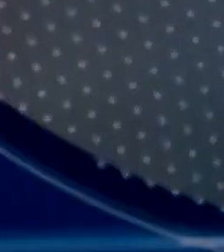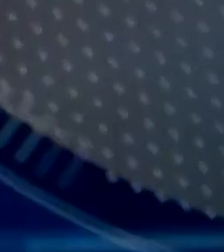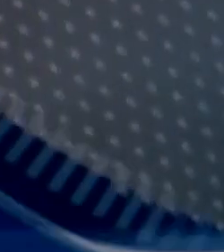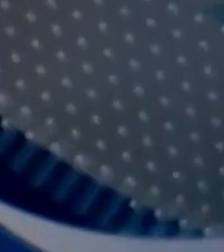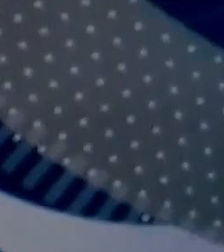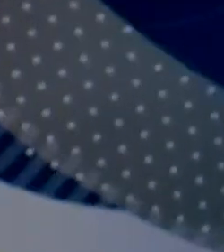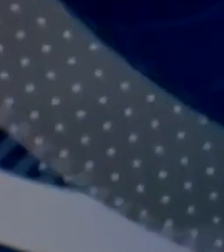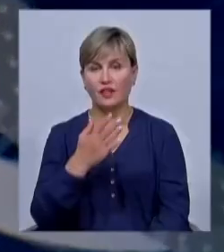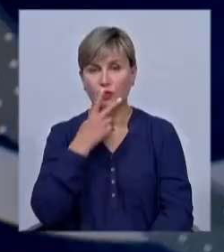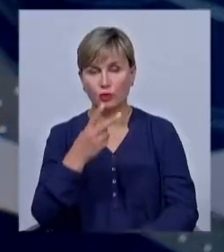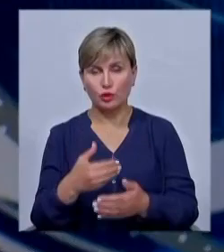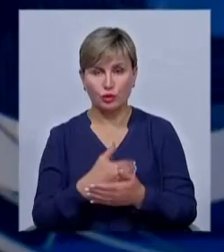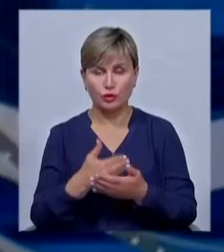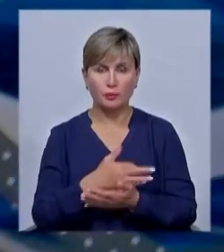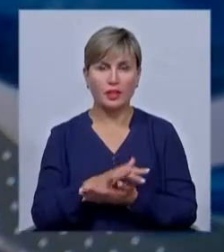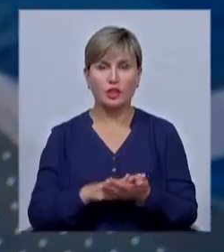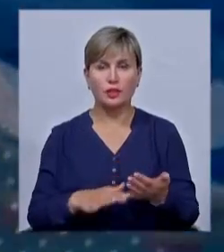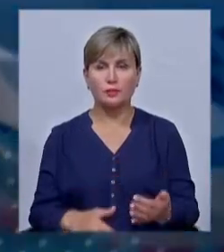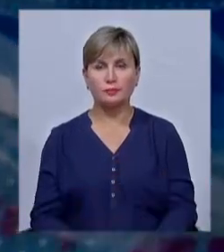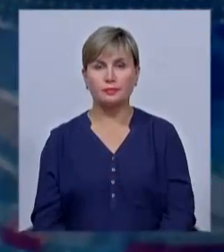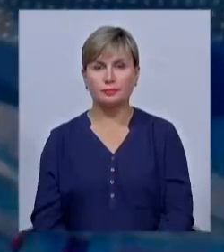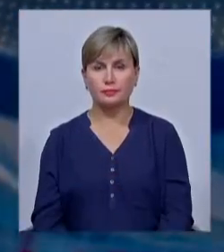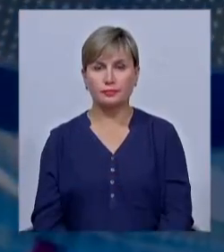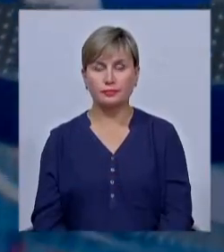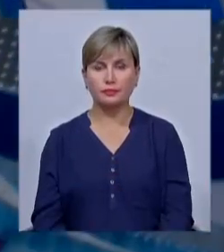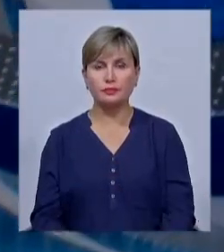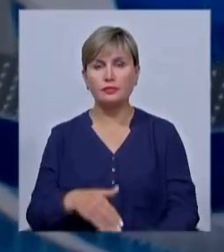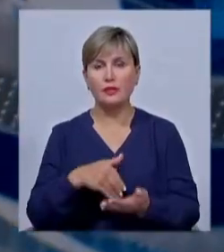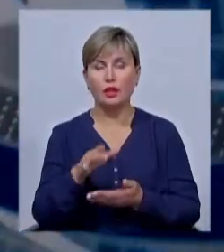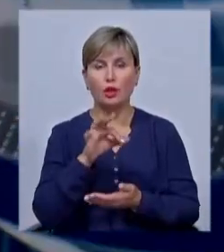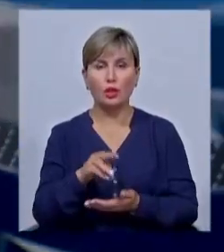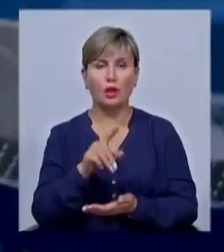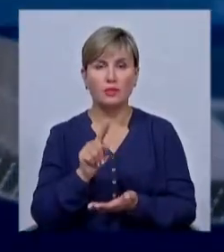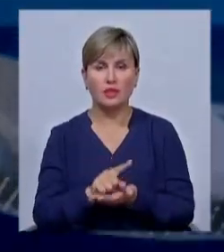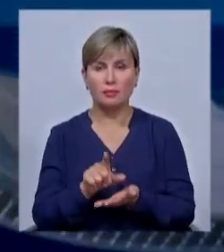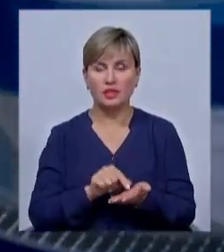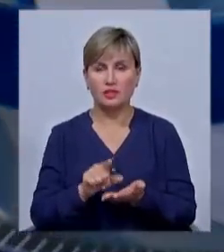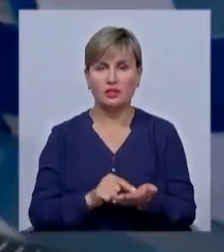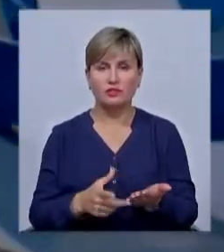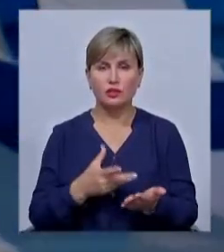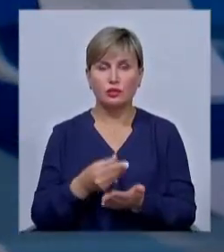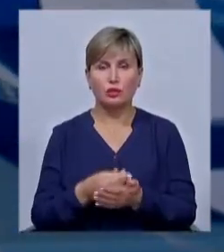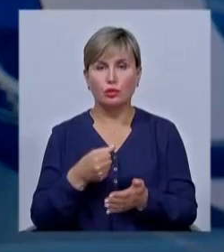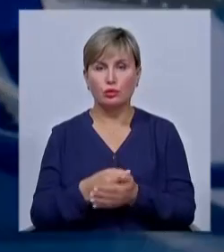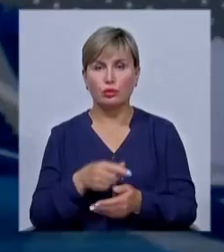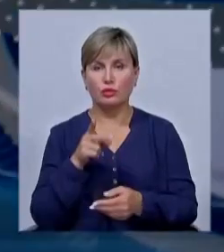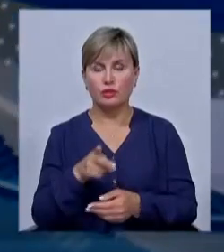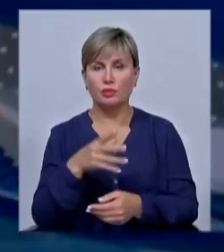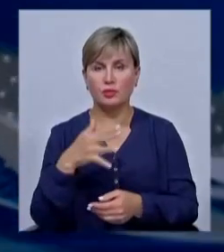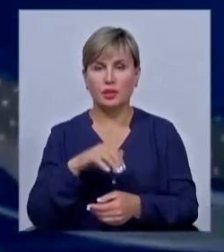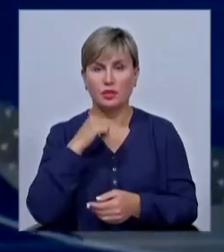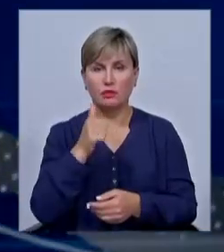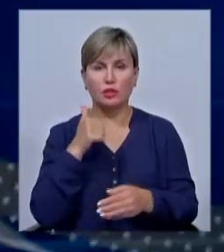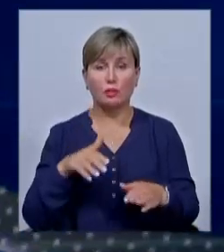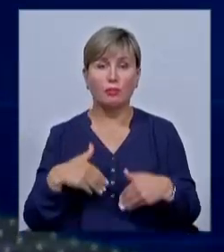вы смотрите новости мы продолжаем отказаться от обязательных пенсионных взносов до 2050 года